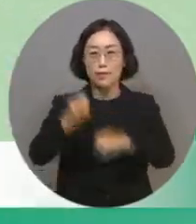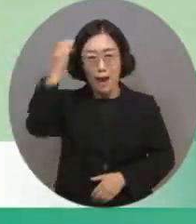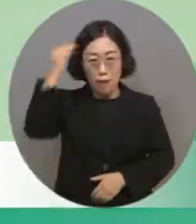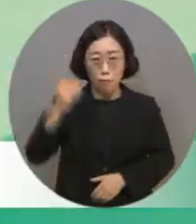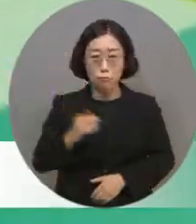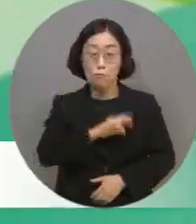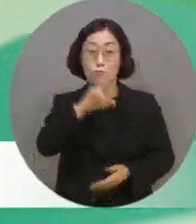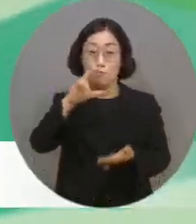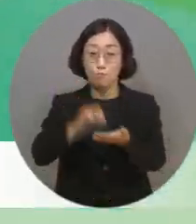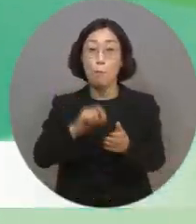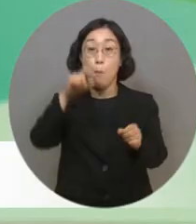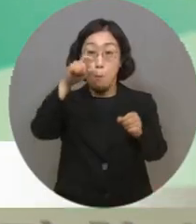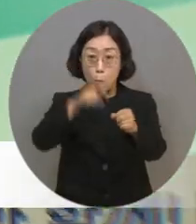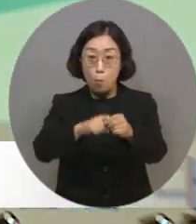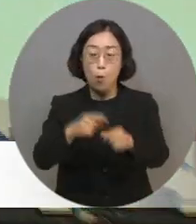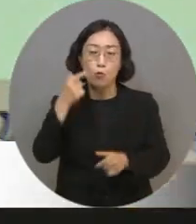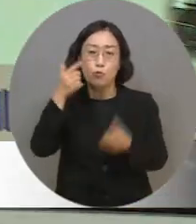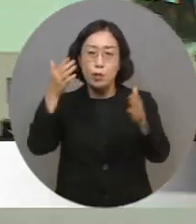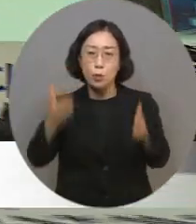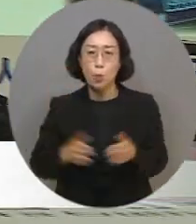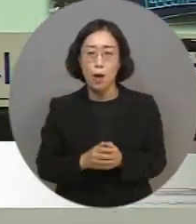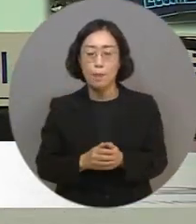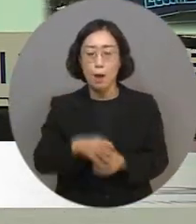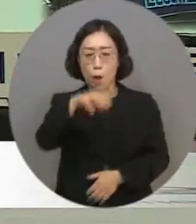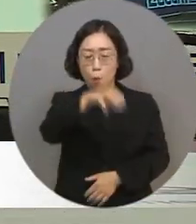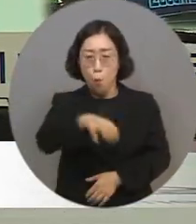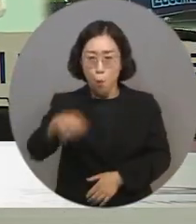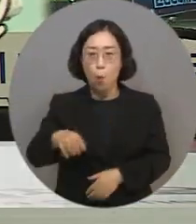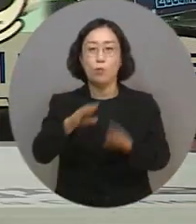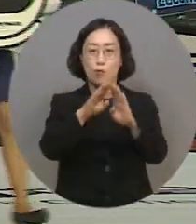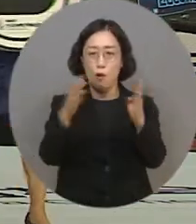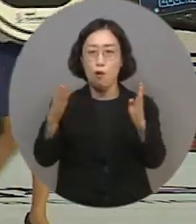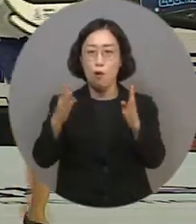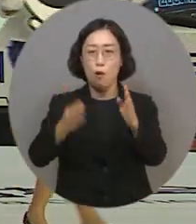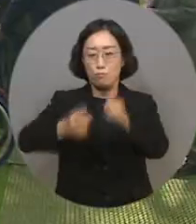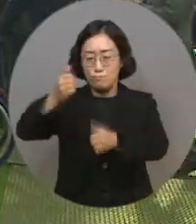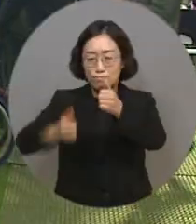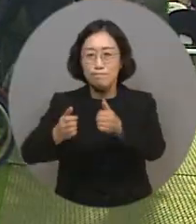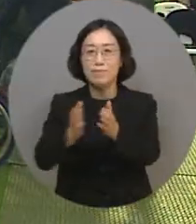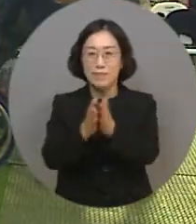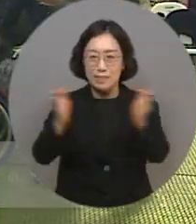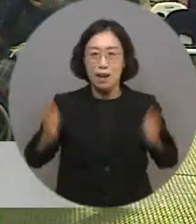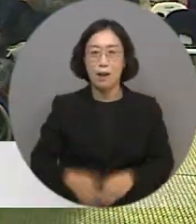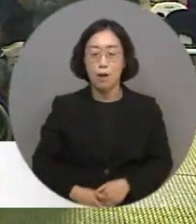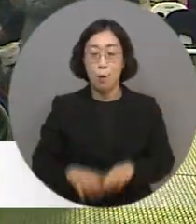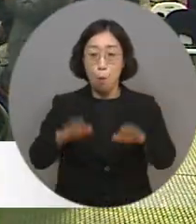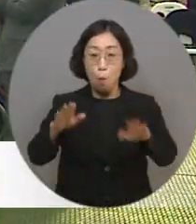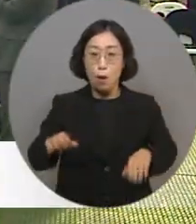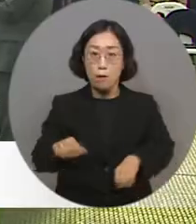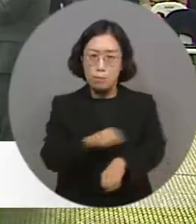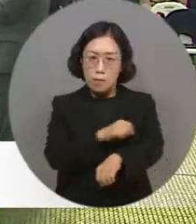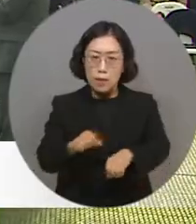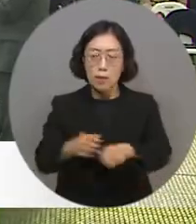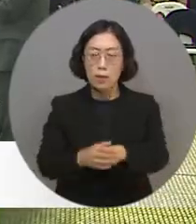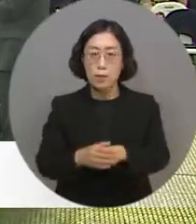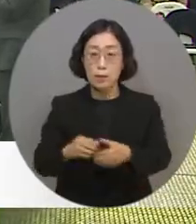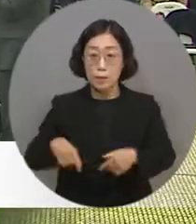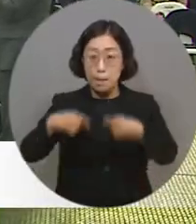슬로건으로 6일간 경남 12개 시군에서 개최됐습니다. 올해 대회에서는 역대 최대